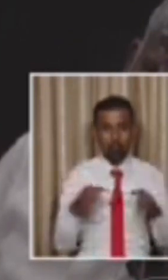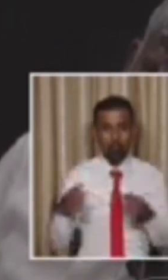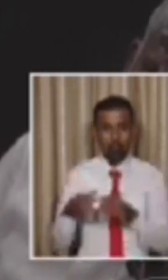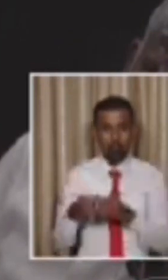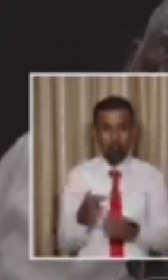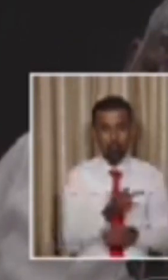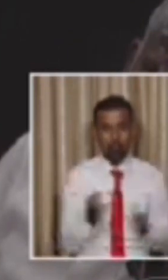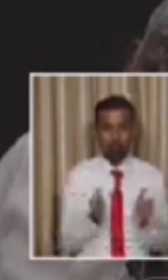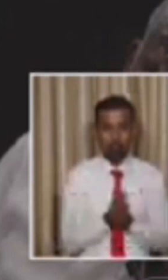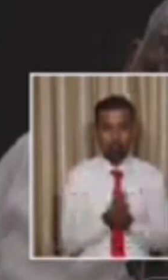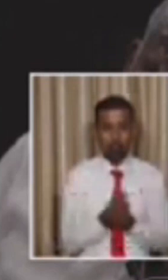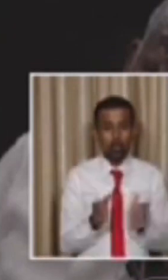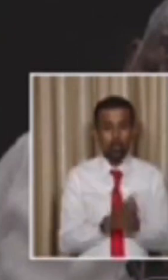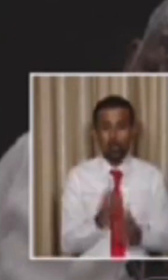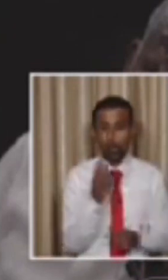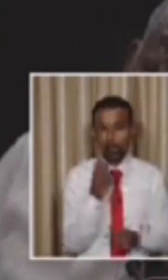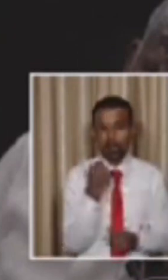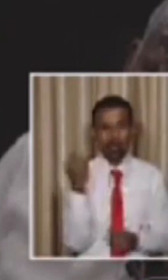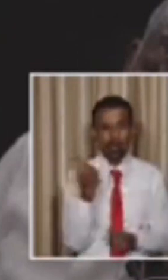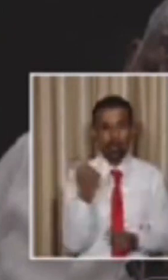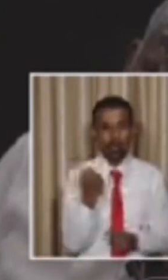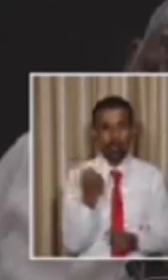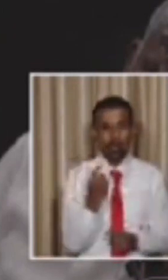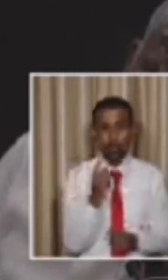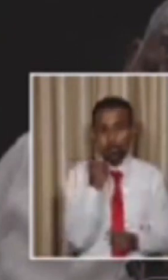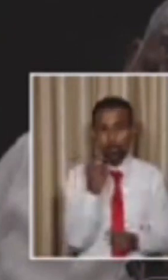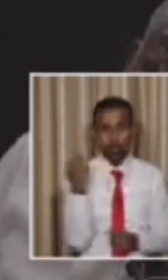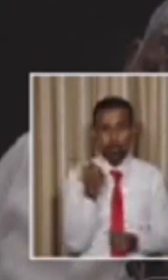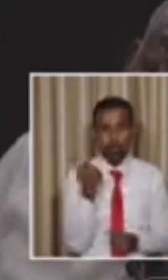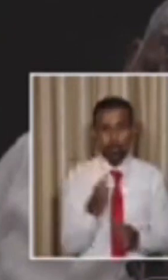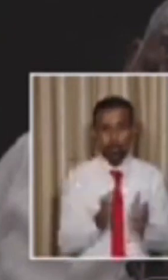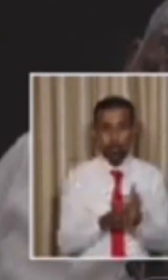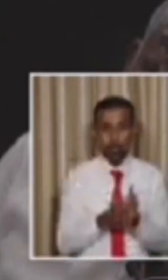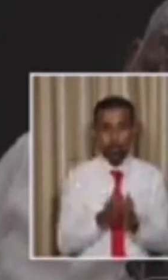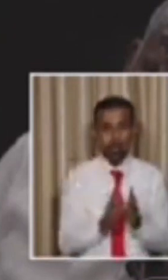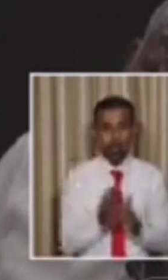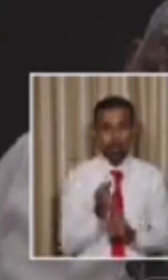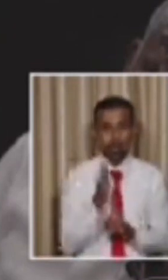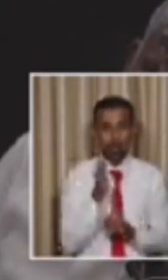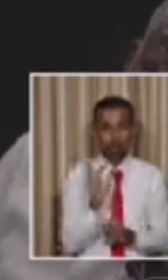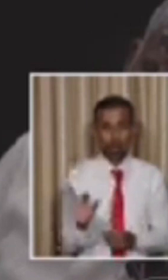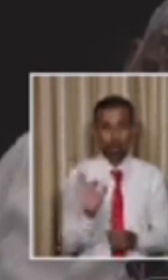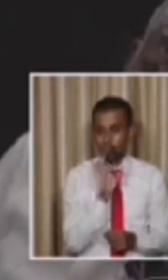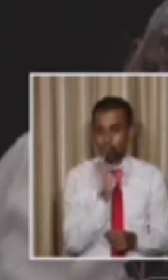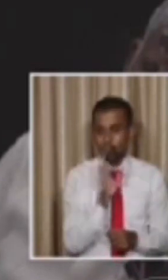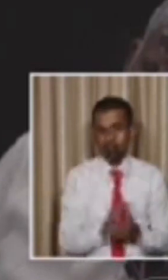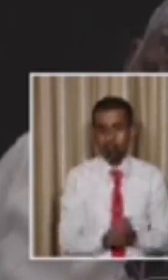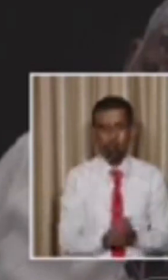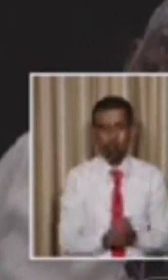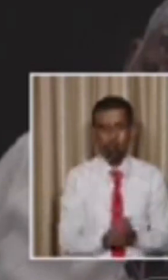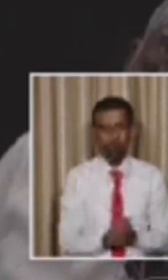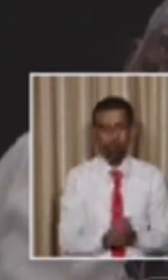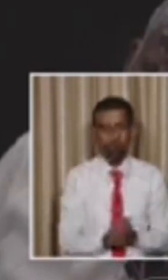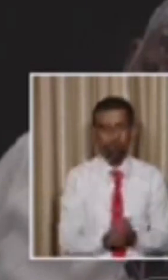කෝප් කමිටුවේ ප්‍රථම රැස්වීමේදී තමයි කෝප් කමිටුවේ සභාපතිවරයා තෝරා ගන්න ලබන්නේ. ඉතින්